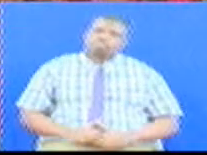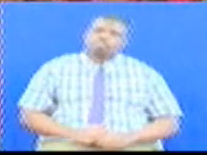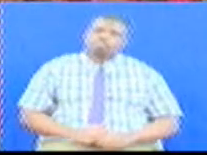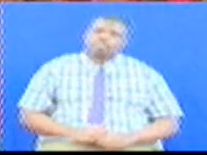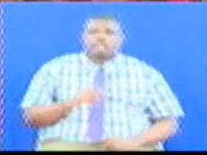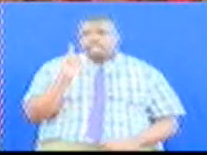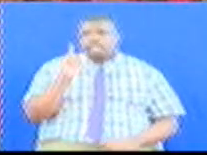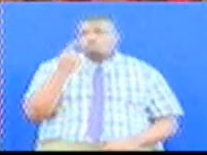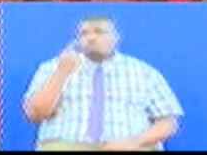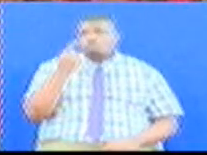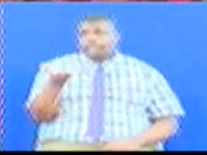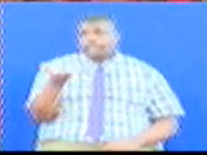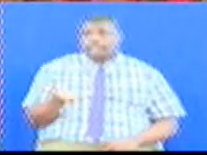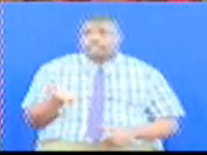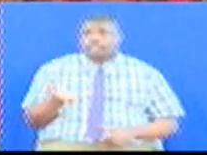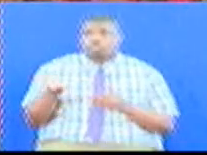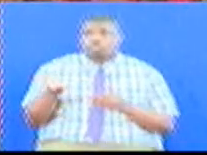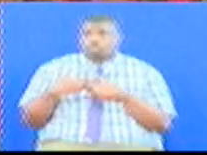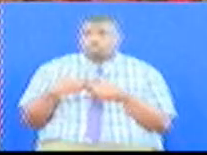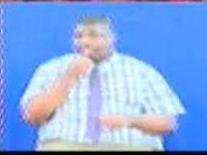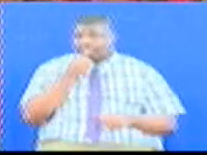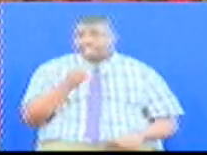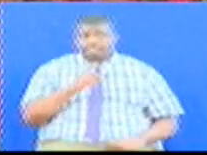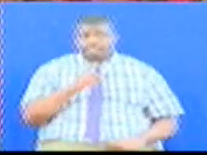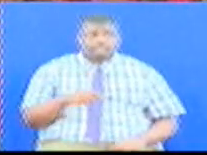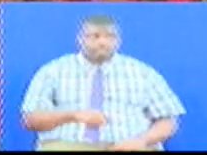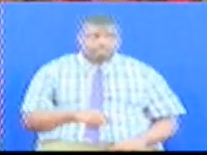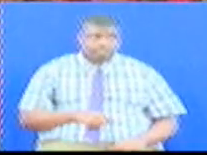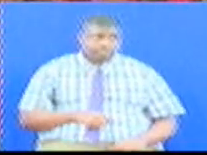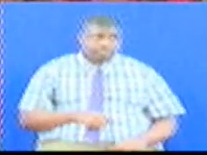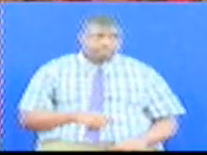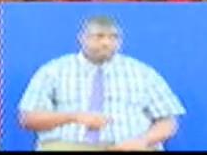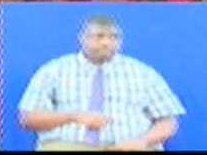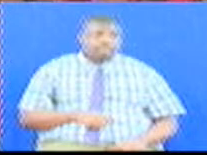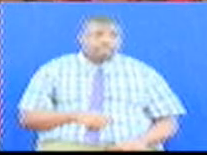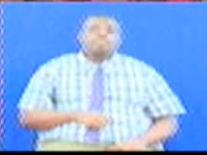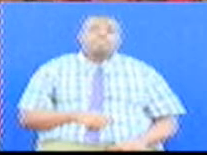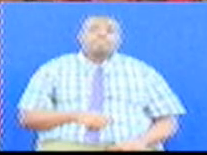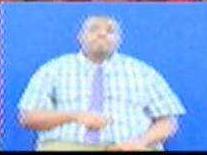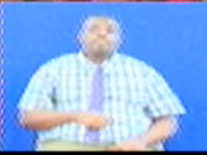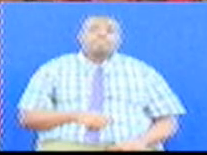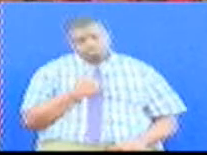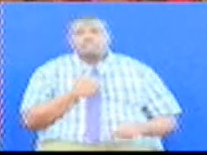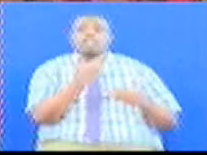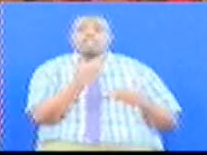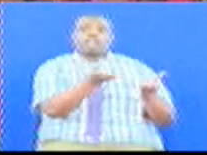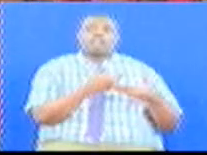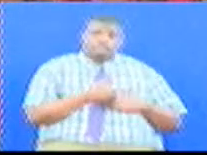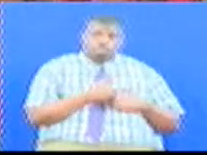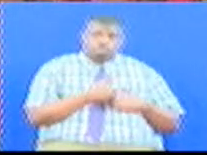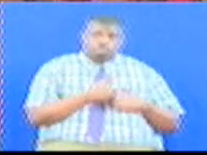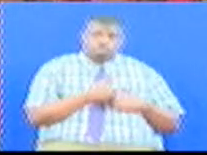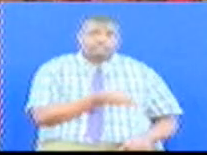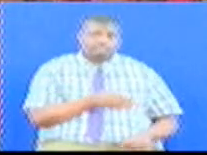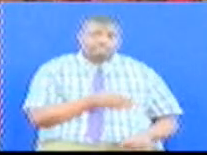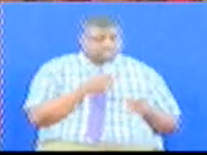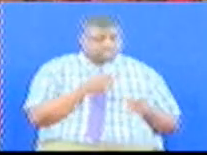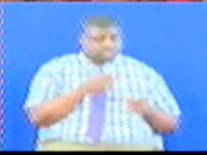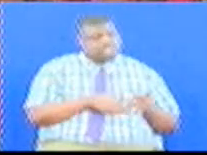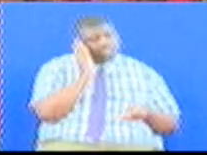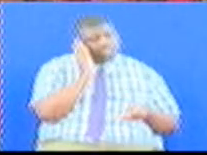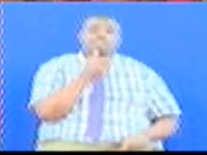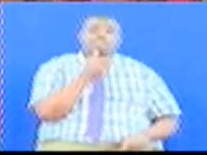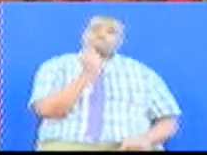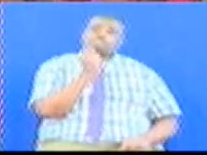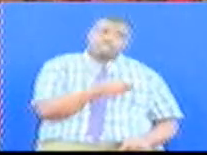Kikwete unaipokea taarifa? Mheshimiwa Naibu Spika, mimi napokea hiyo taarifa na kwa kweli binafsi yangu niipongeza sana serikali kwa kuwa wasikivu